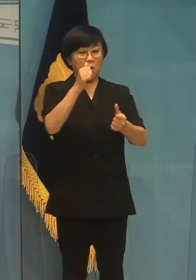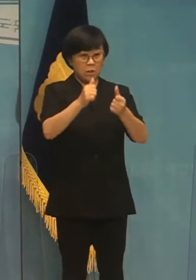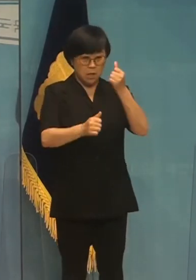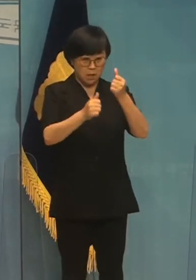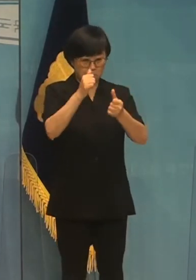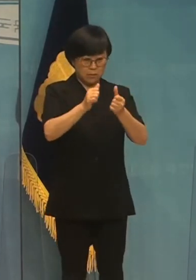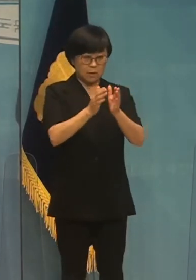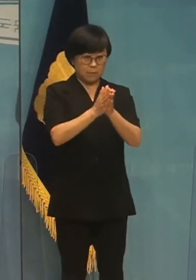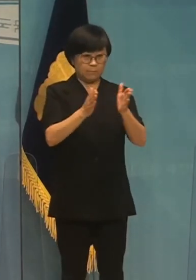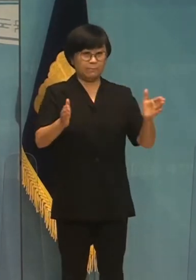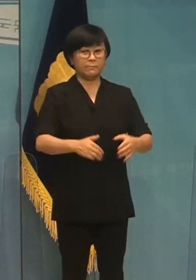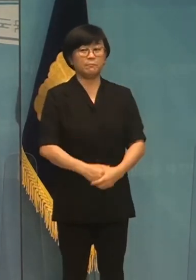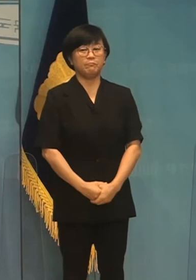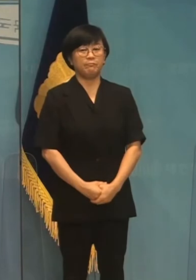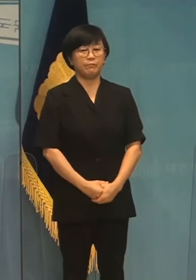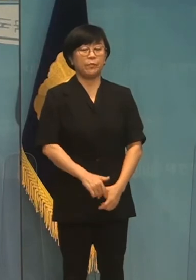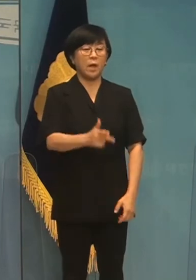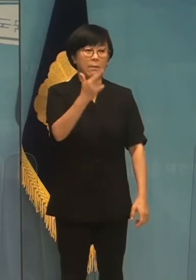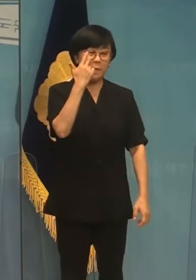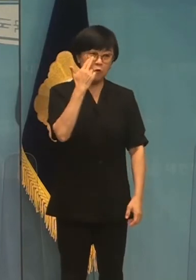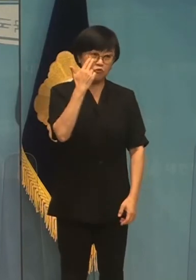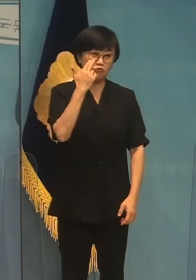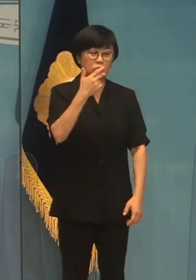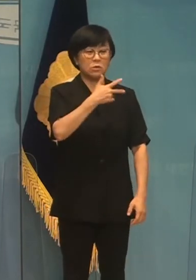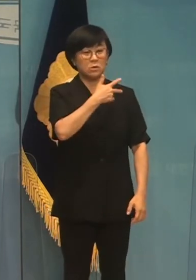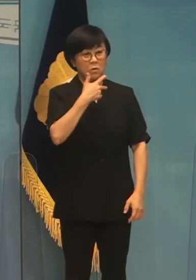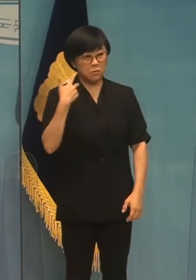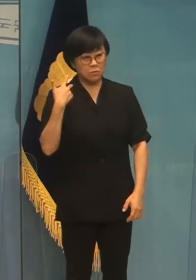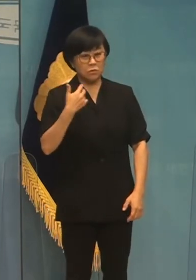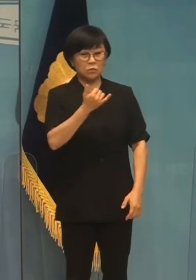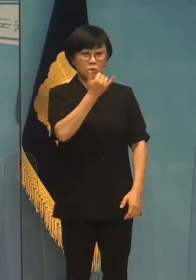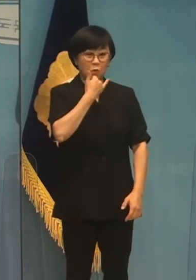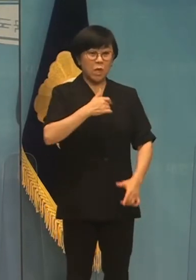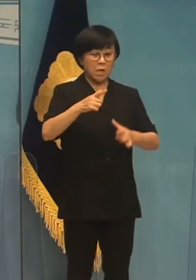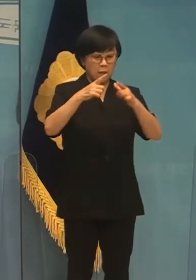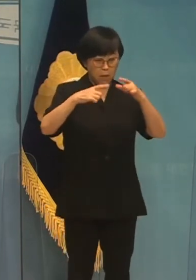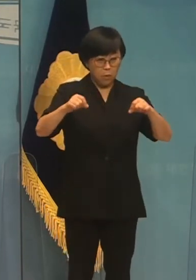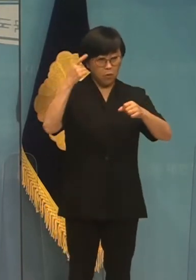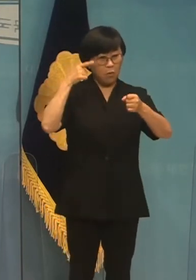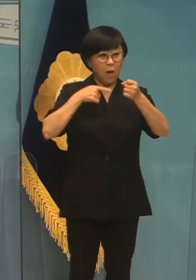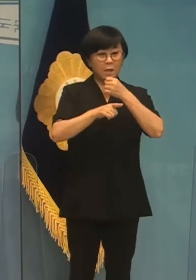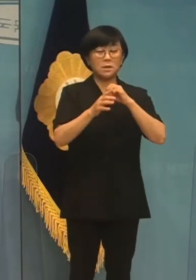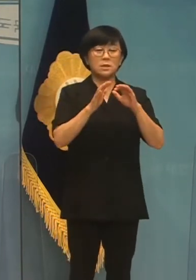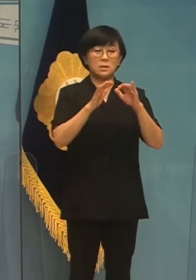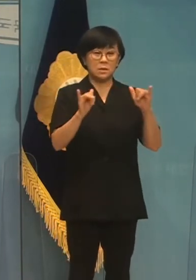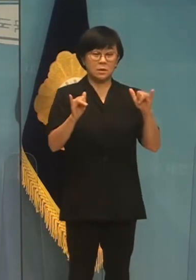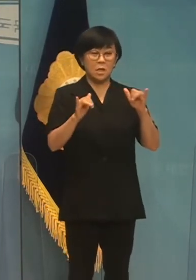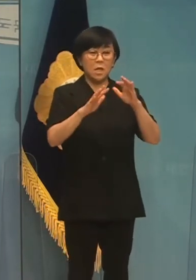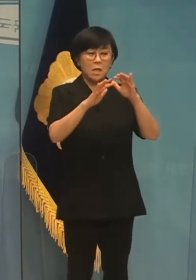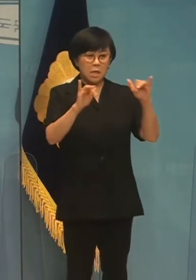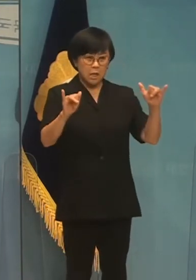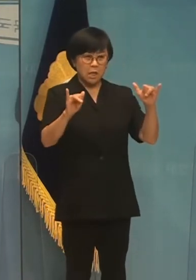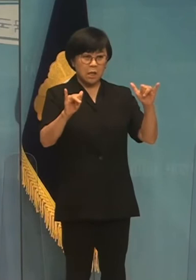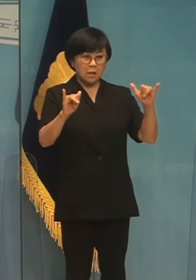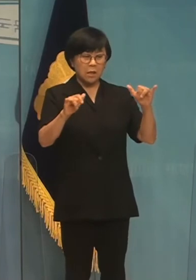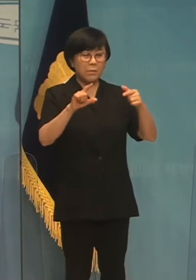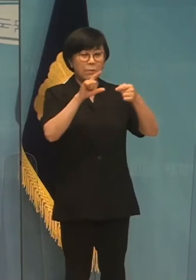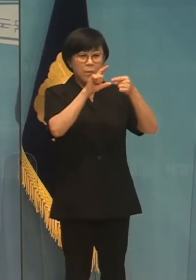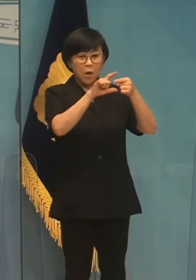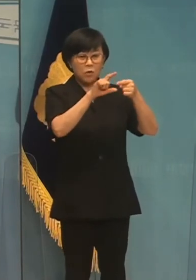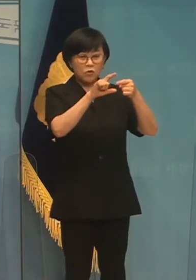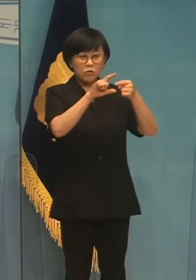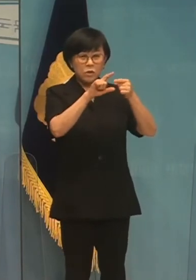경쟁적으로 돌입했습니다. 미국, 영국, 독일, 일본의 과학자들은 인간의 평균